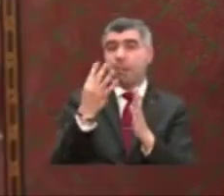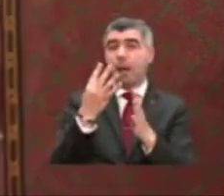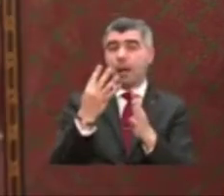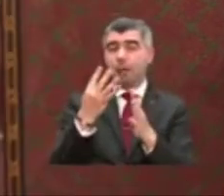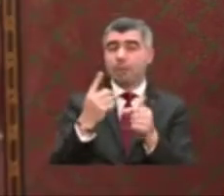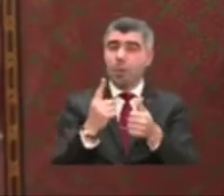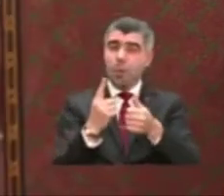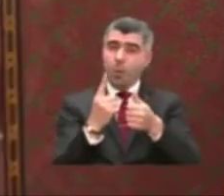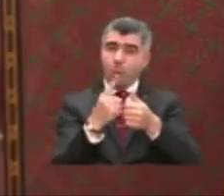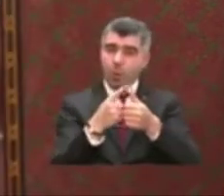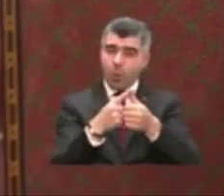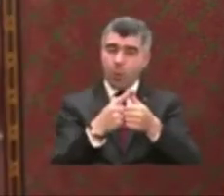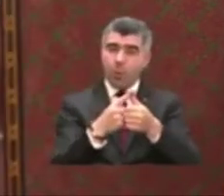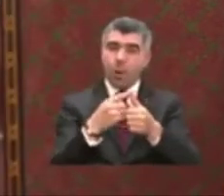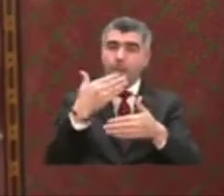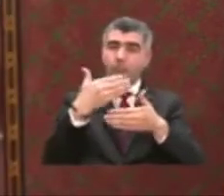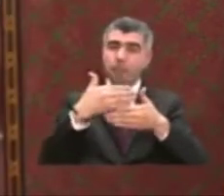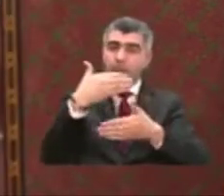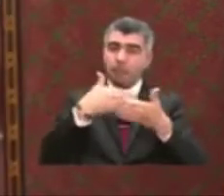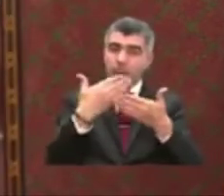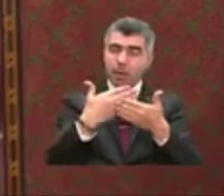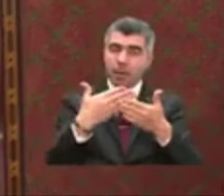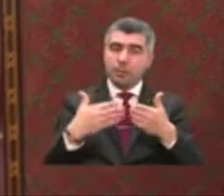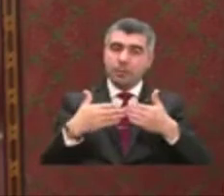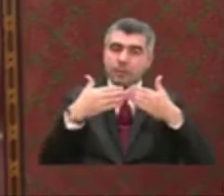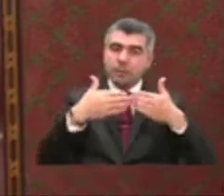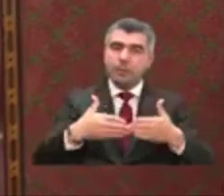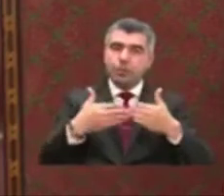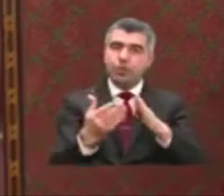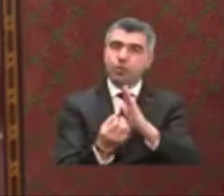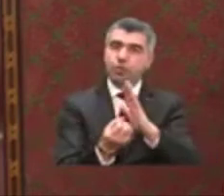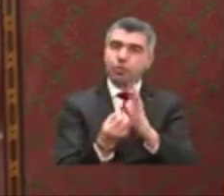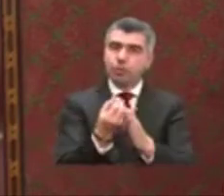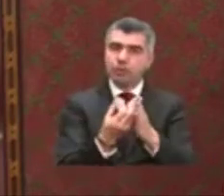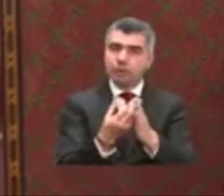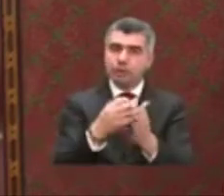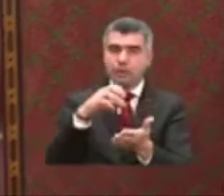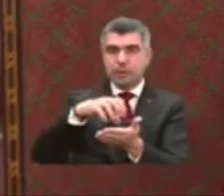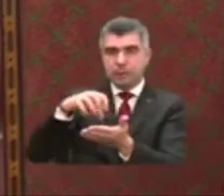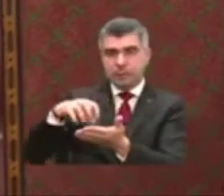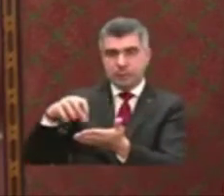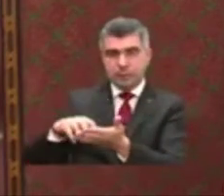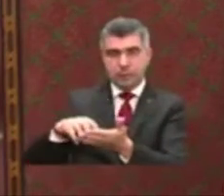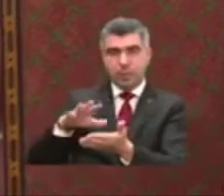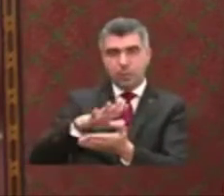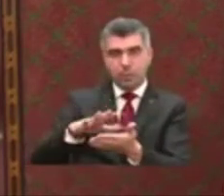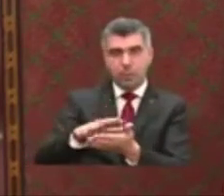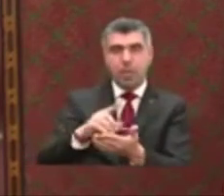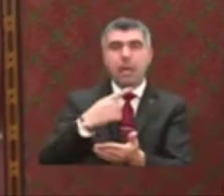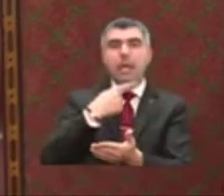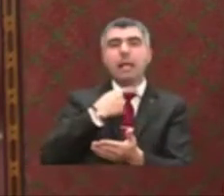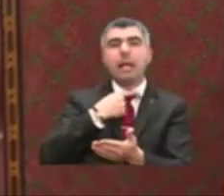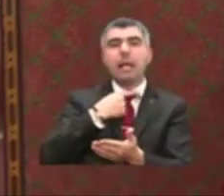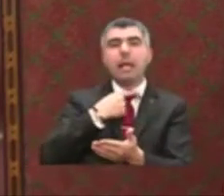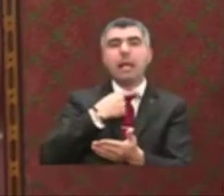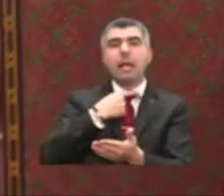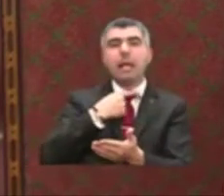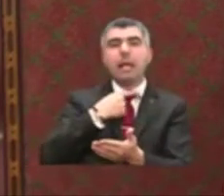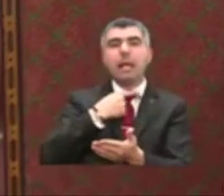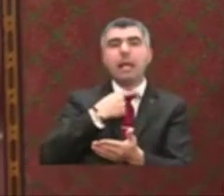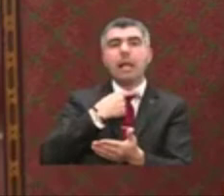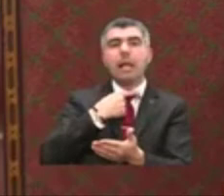الأولى وهو بناء موانئ جديدة، وهنا كاين معلوم ميناء الناظور غرب المتوسط